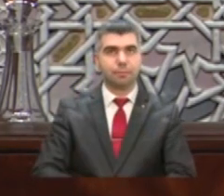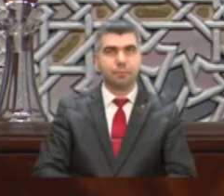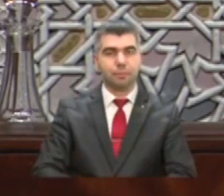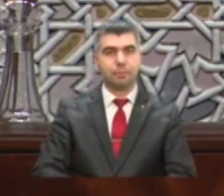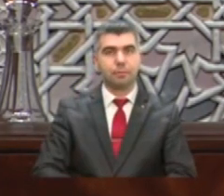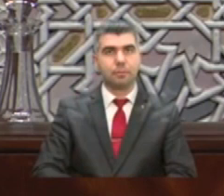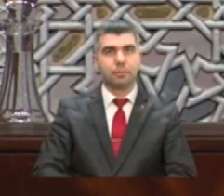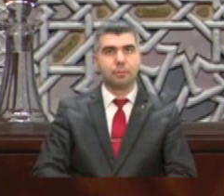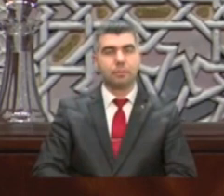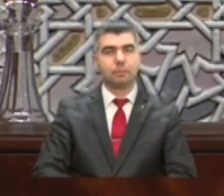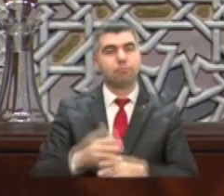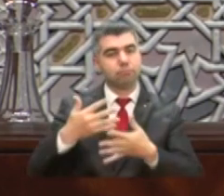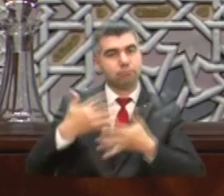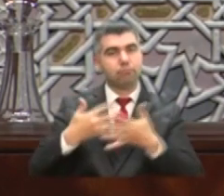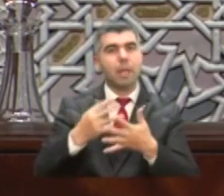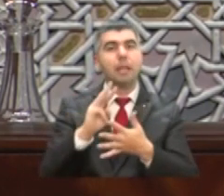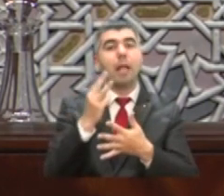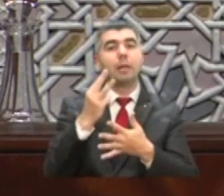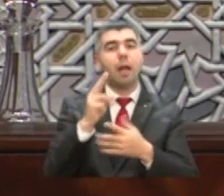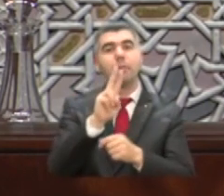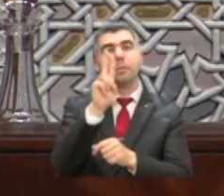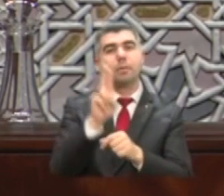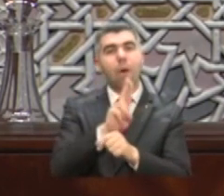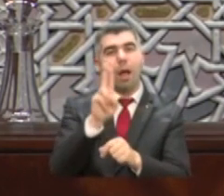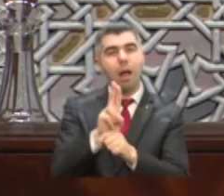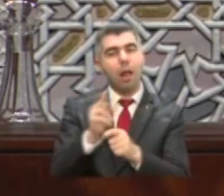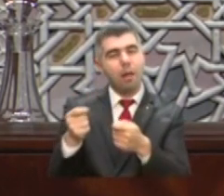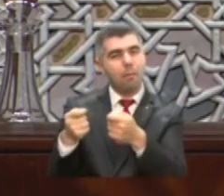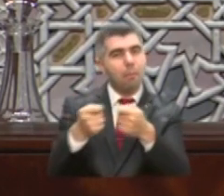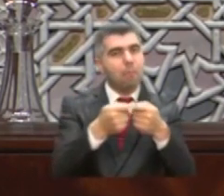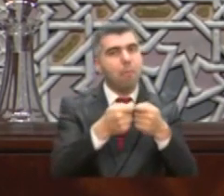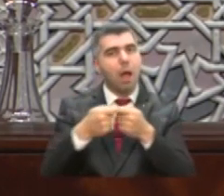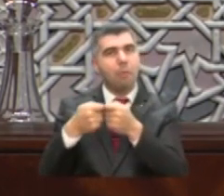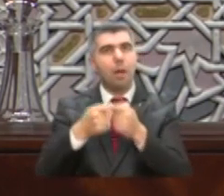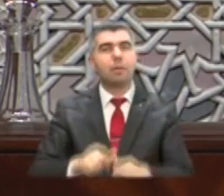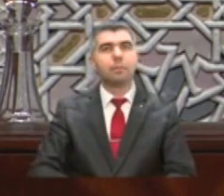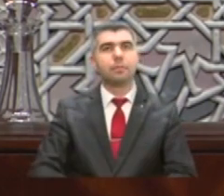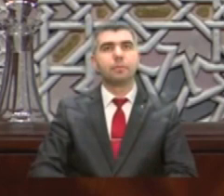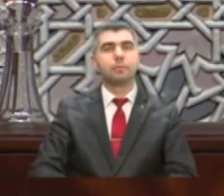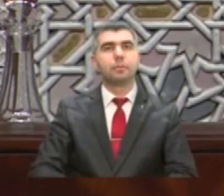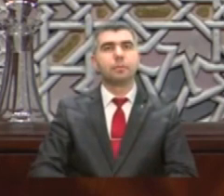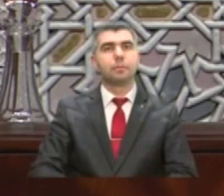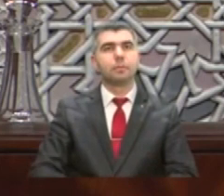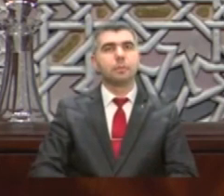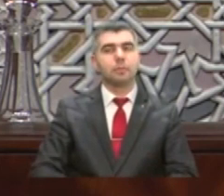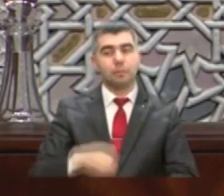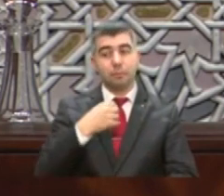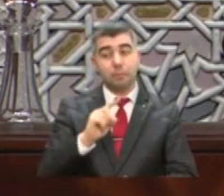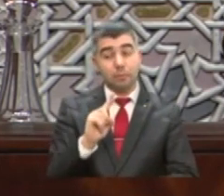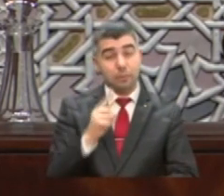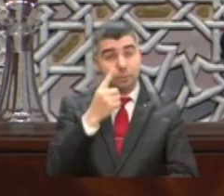والذي يتضمن 3 أسئلة في إطار وحدة الموضوع. أعطي